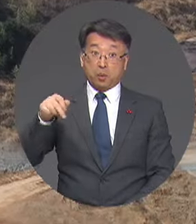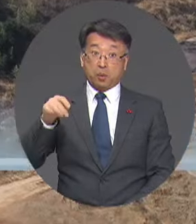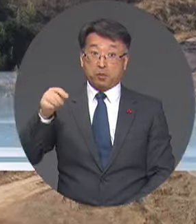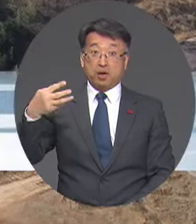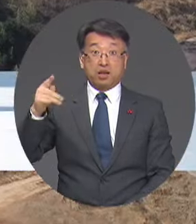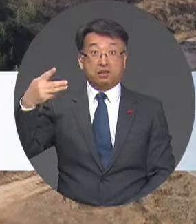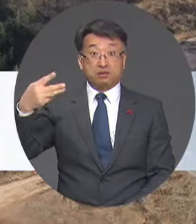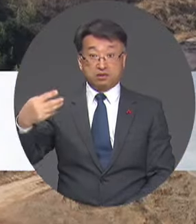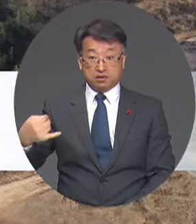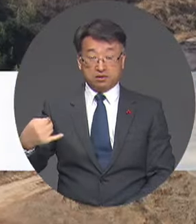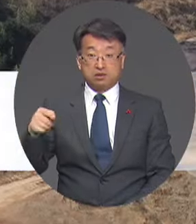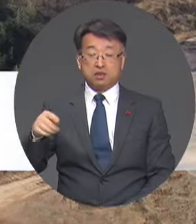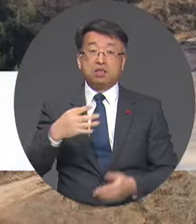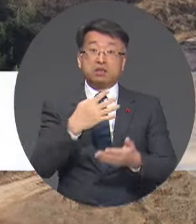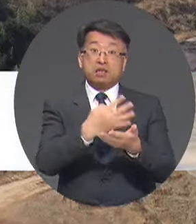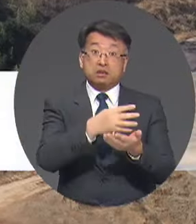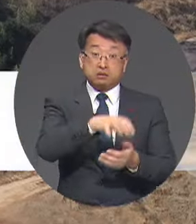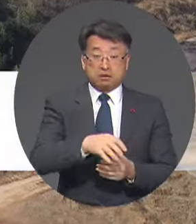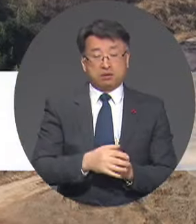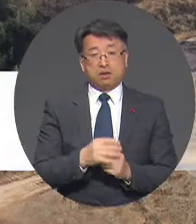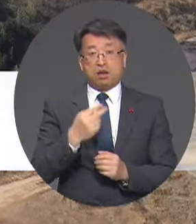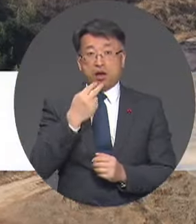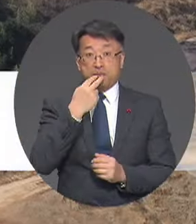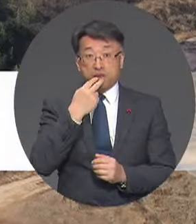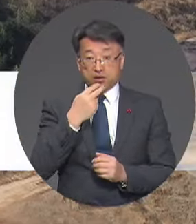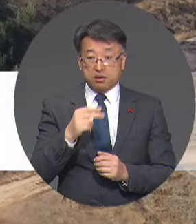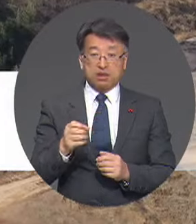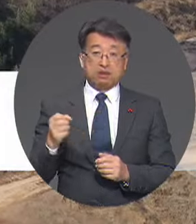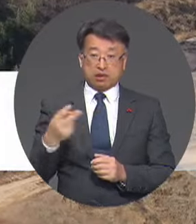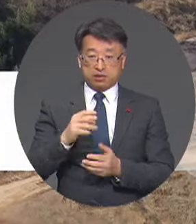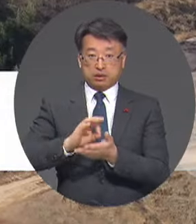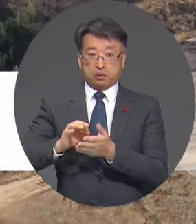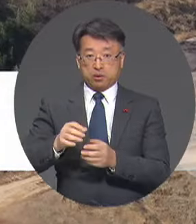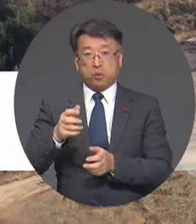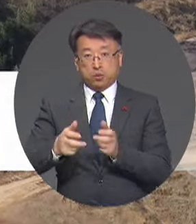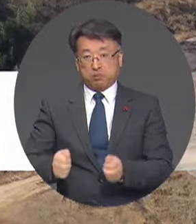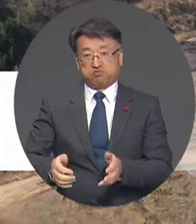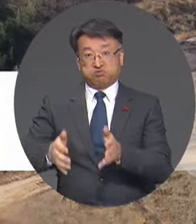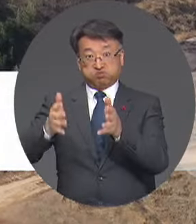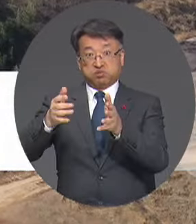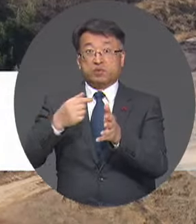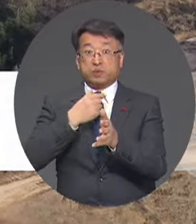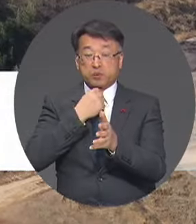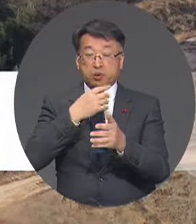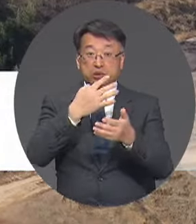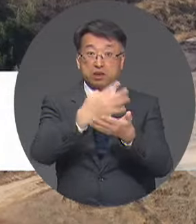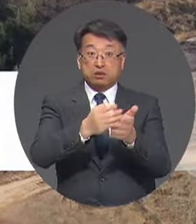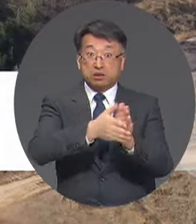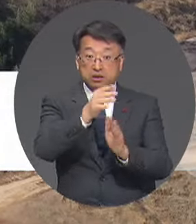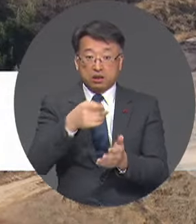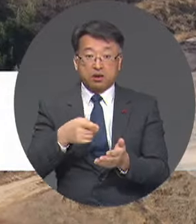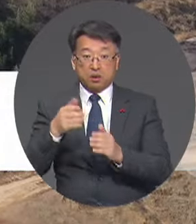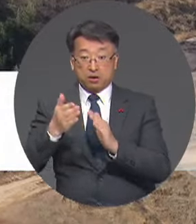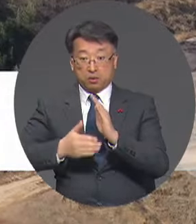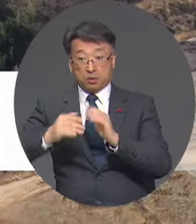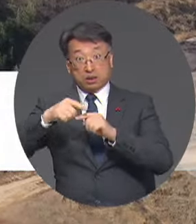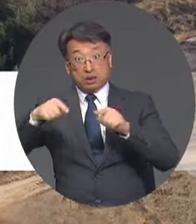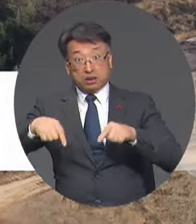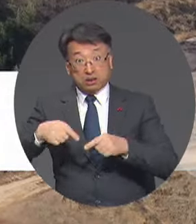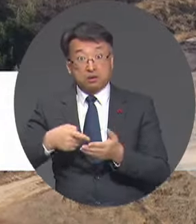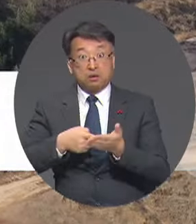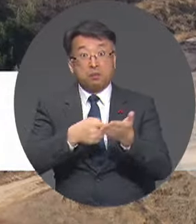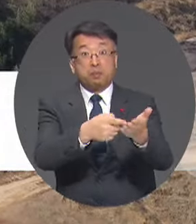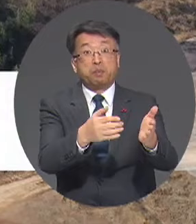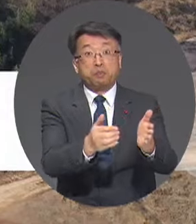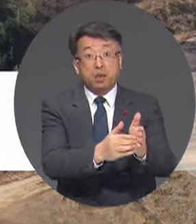SK에코플랜트가 대진산업단지에 폐배터리 처리장을 짓겠다며 사천시에 투자 의향서를 공식 제출했습니다. 하지만 내용이